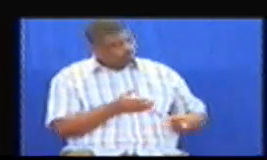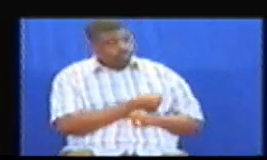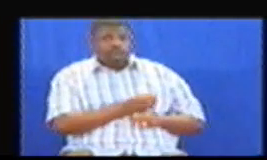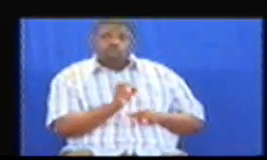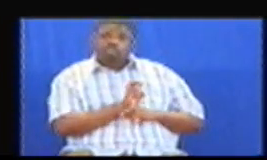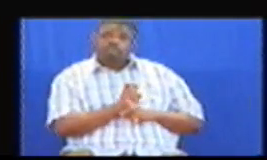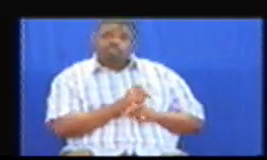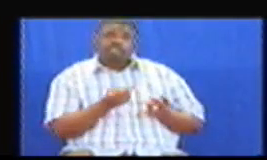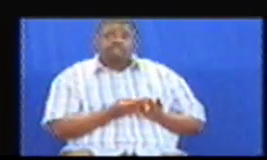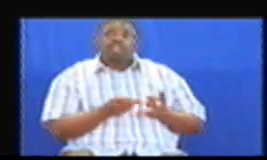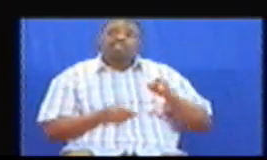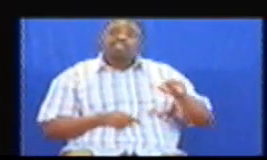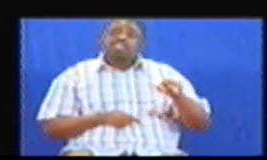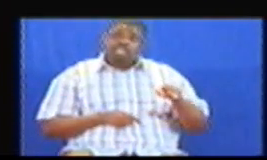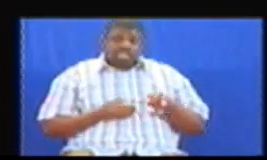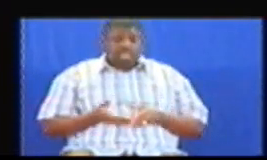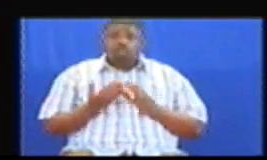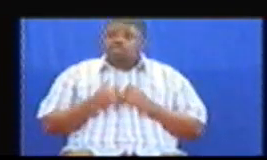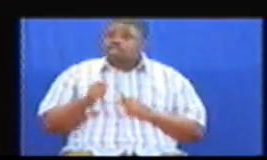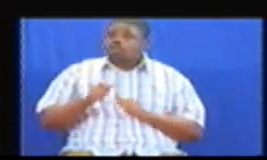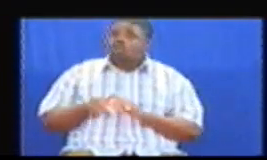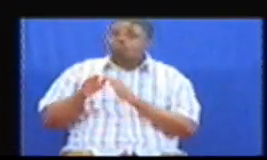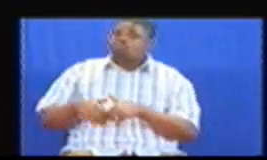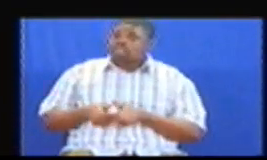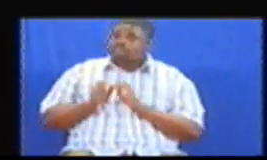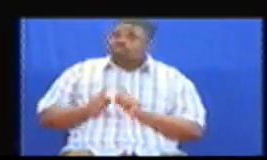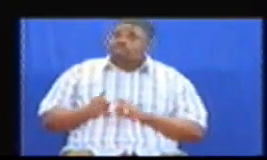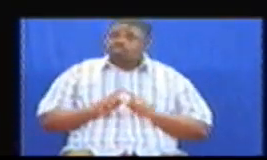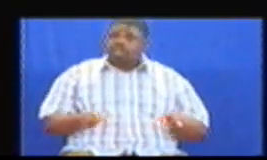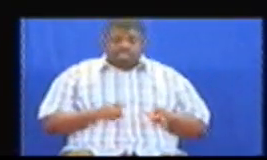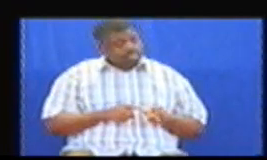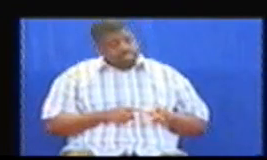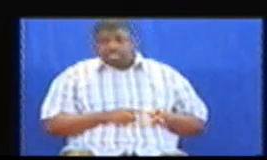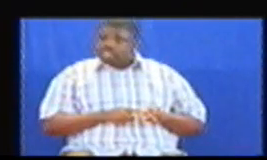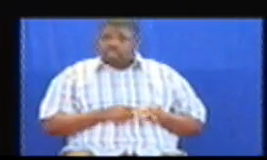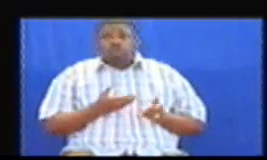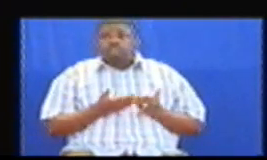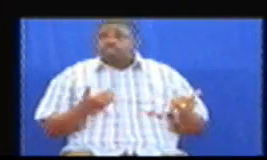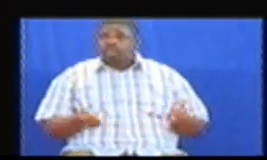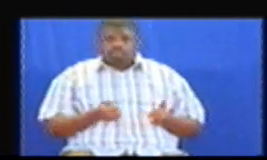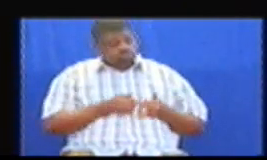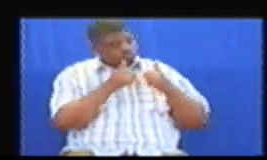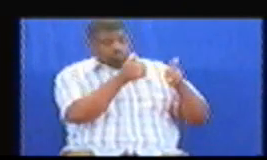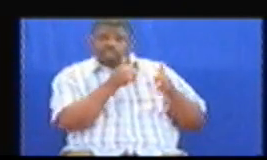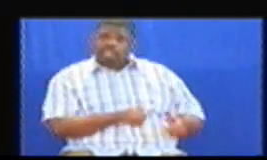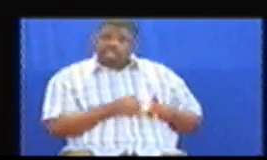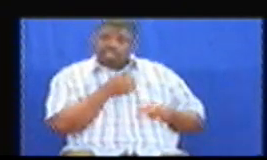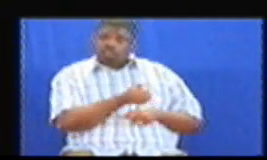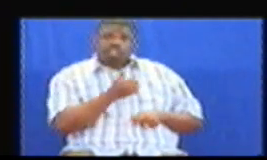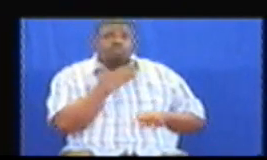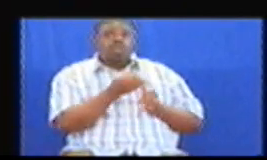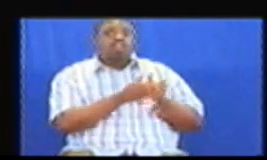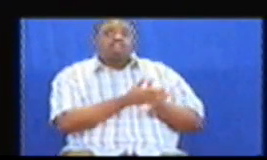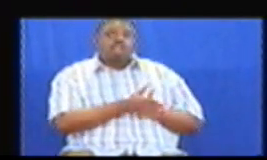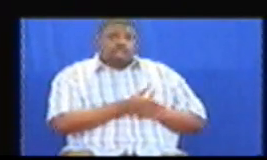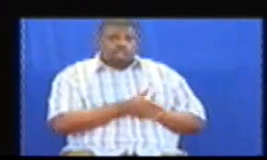hizi, inawezekana kabisa wabunge wengi majimbo mbalimbali wakahujumiwa kwa sababu wanaotusimamia, wanaotutangaza, na wao wana interest ya kuwa